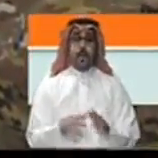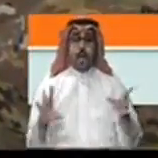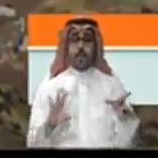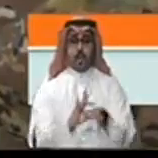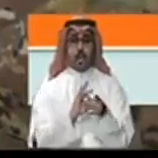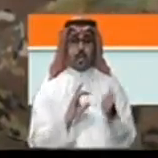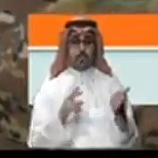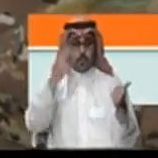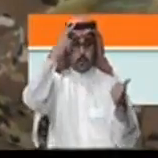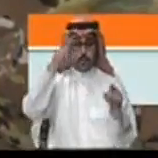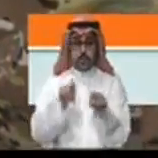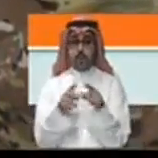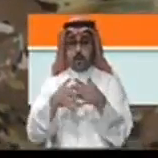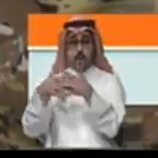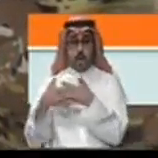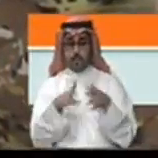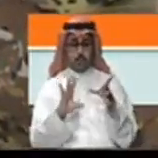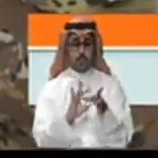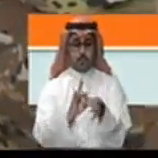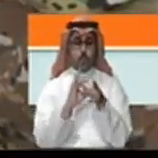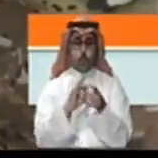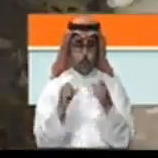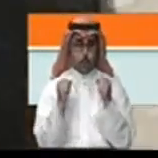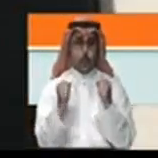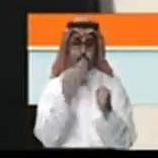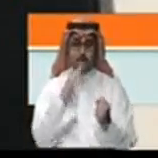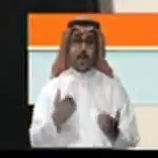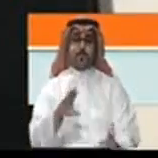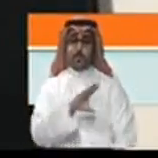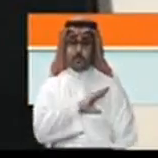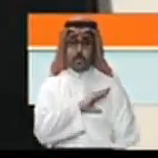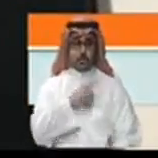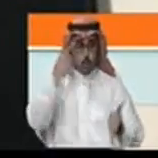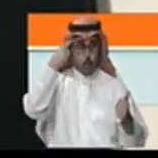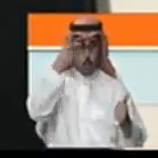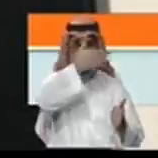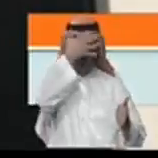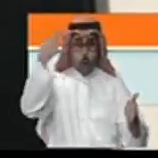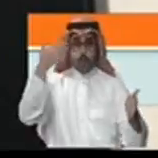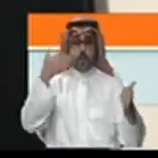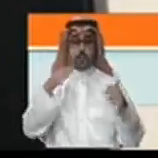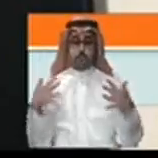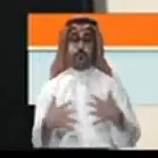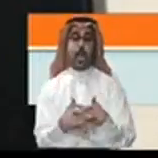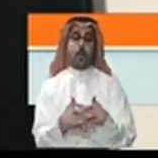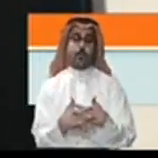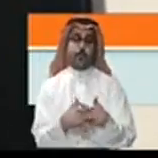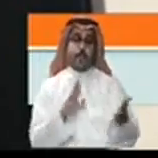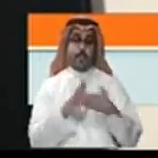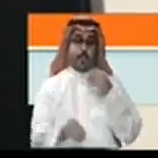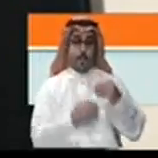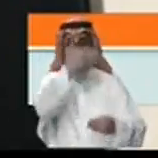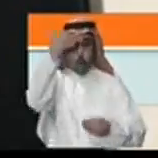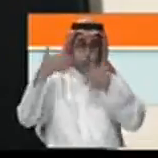العلاقات العسكرية المتميزة بين البلدين، وبما يؤكد قدرة الجانبين على تنفيذ عمل جماعي مشترك لدعم الأمن